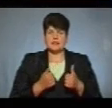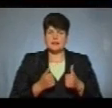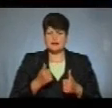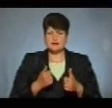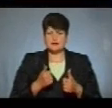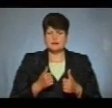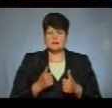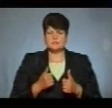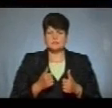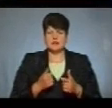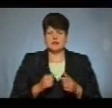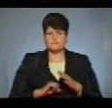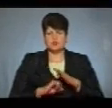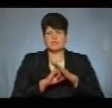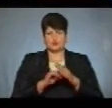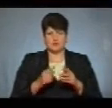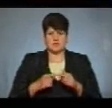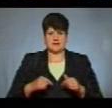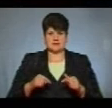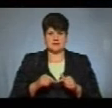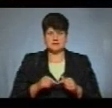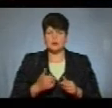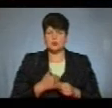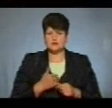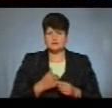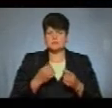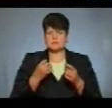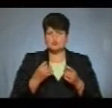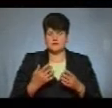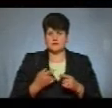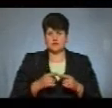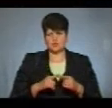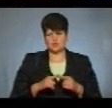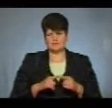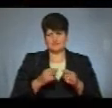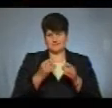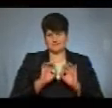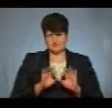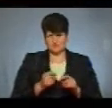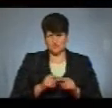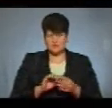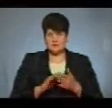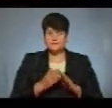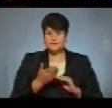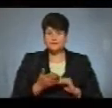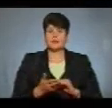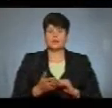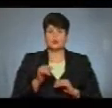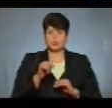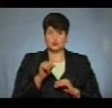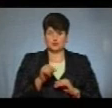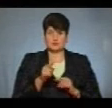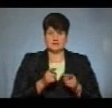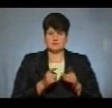впевненої авторитетної організації. Хотілося б спростувати дану інформацію. Насправді ми ось тут